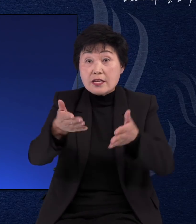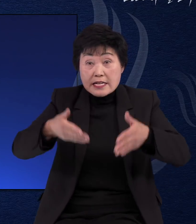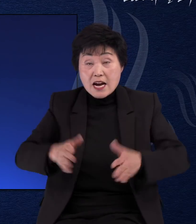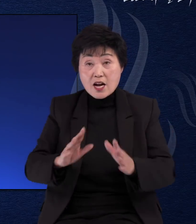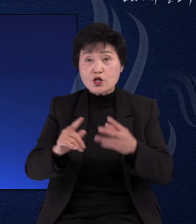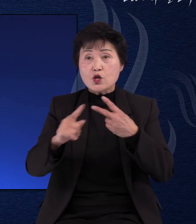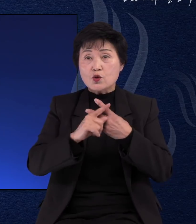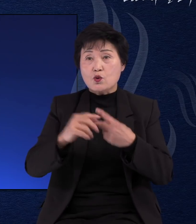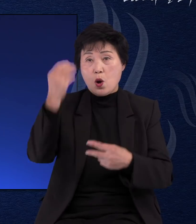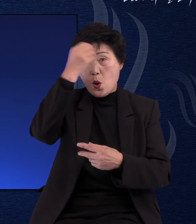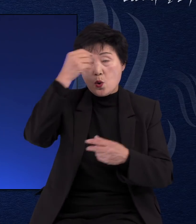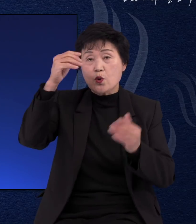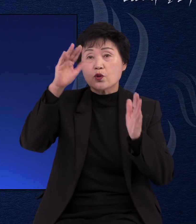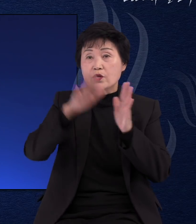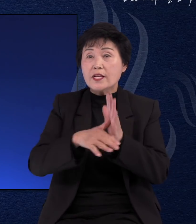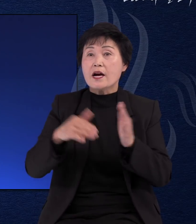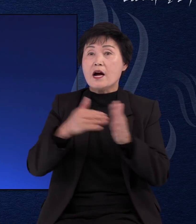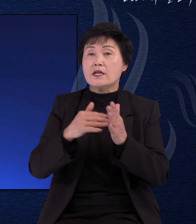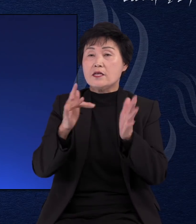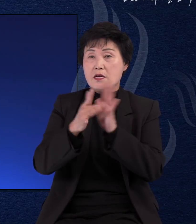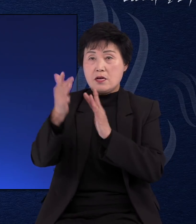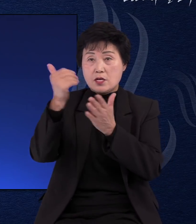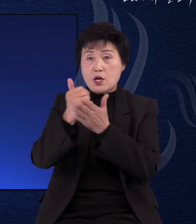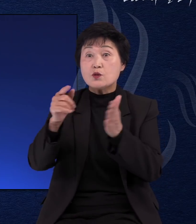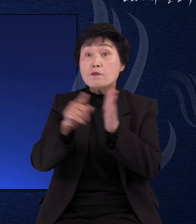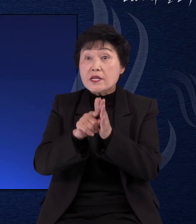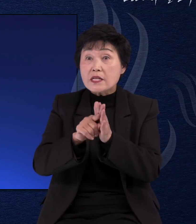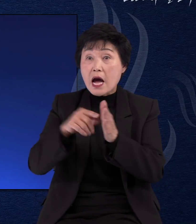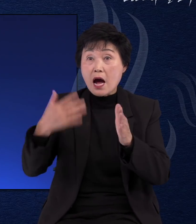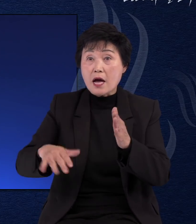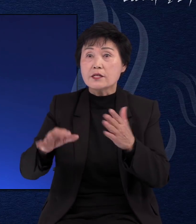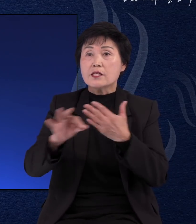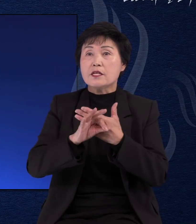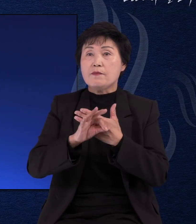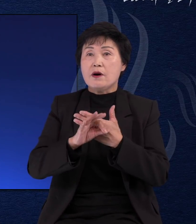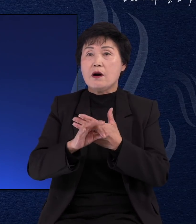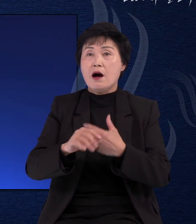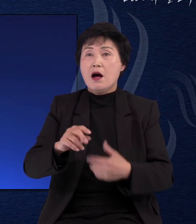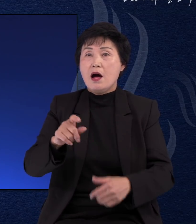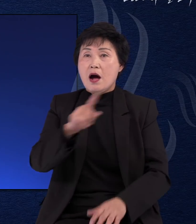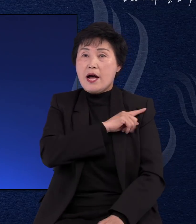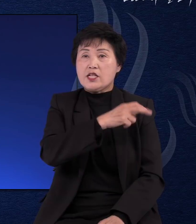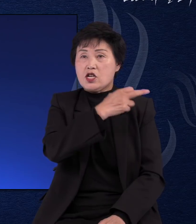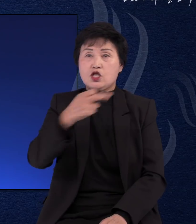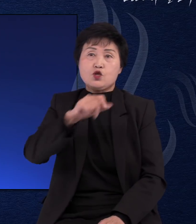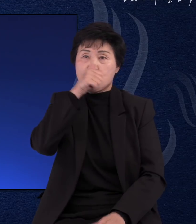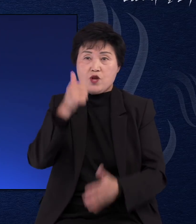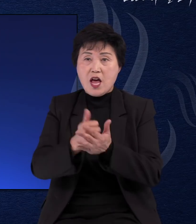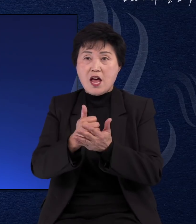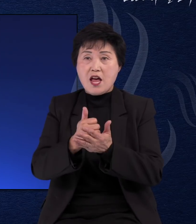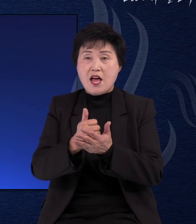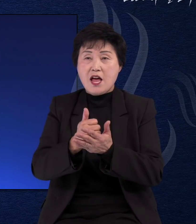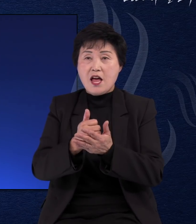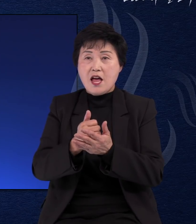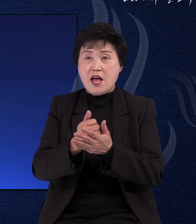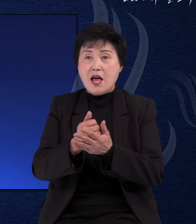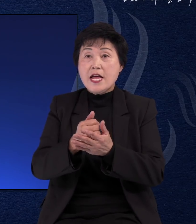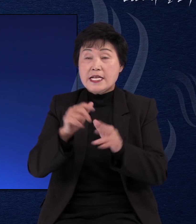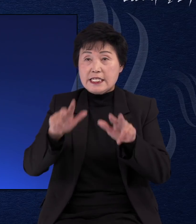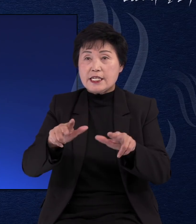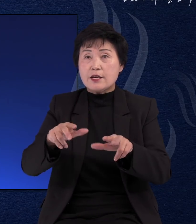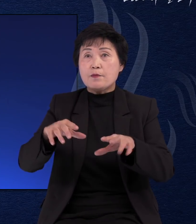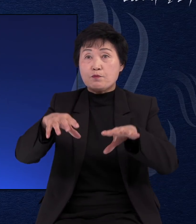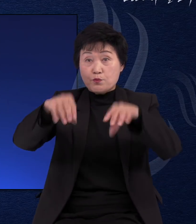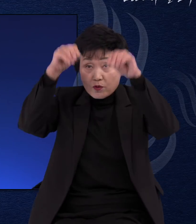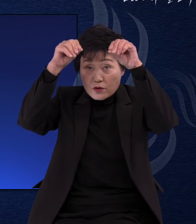2학년 때까지 예수 안 믿었으면 그게 죄인 거다. 불신의 죄가 가장 큰 죄니까 오늘 딴말하지 말고 불 끌 테니까 주여